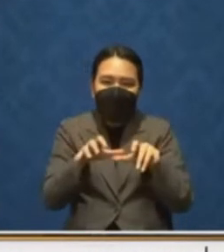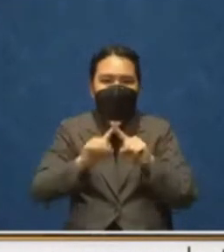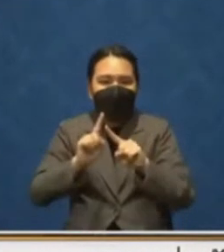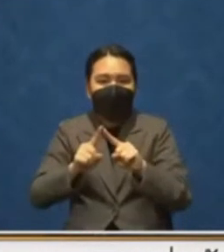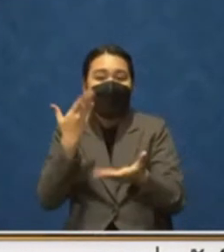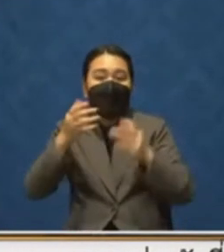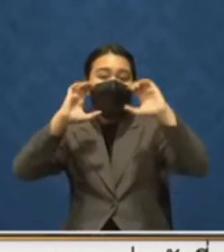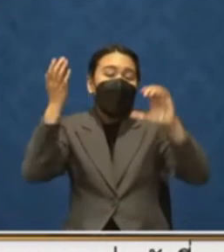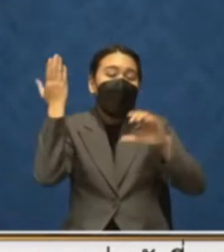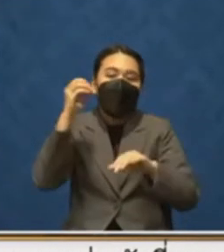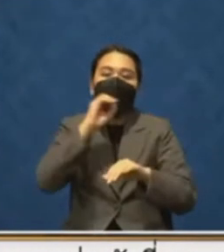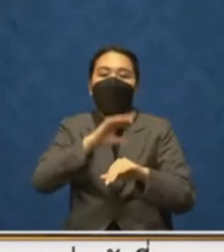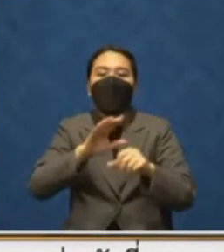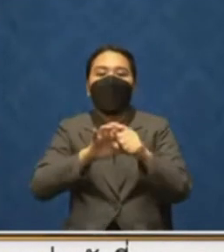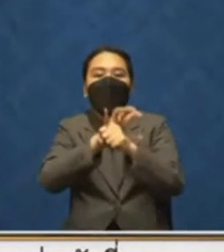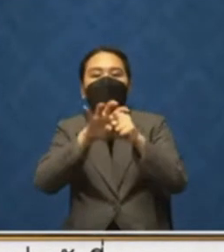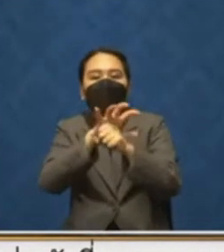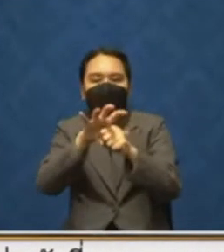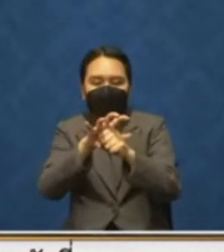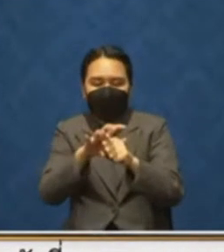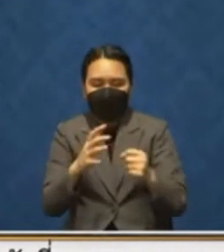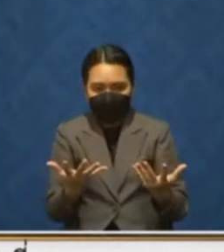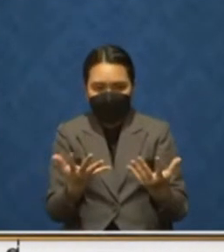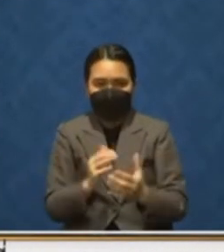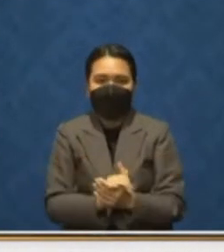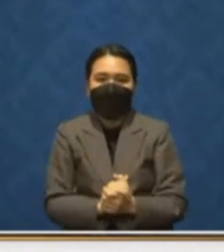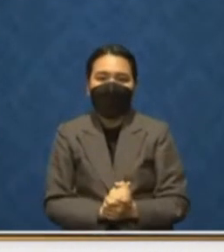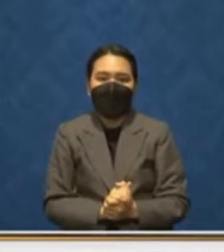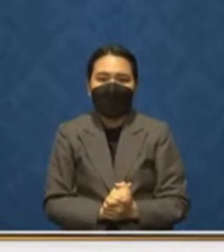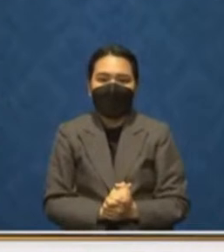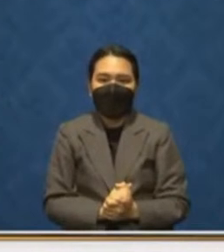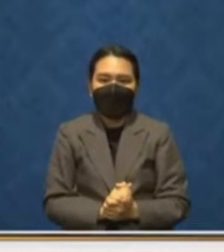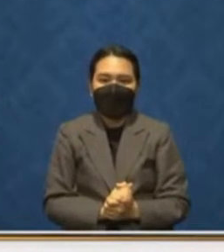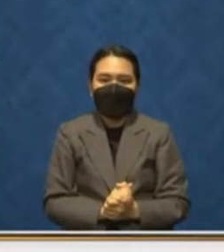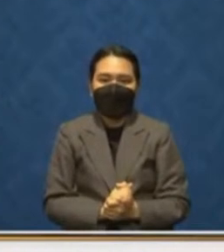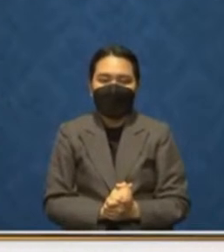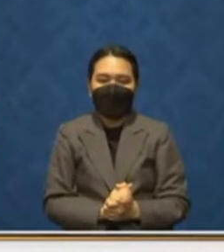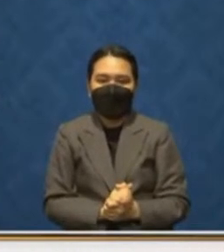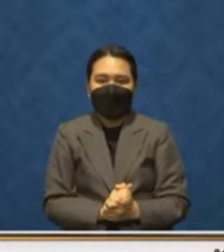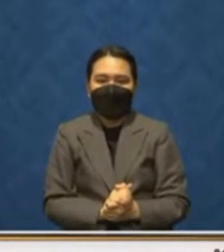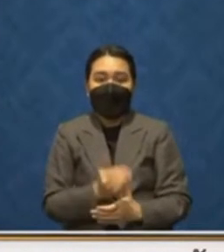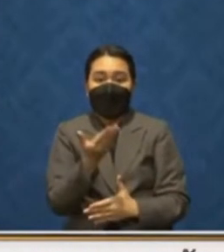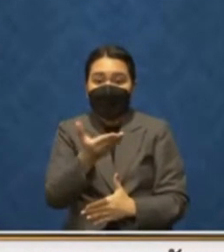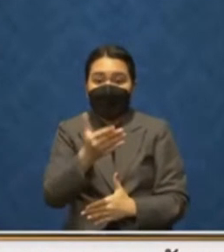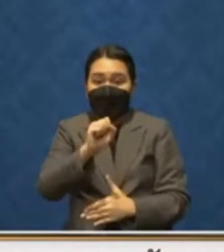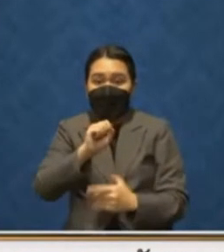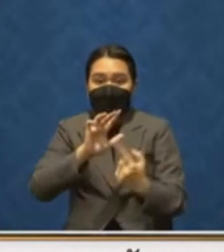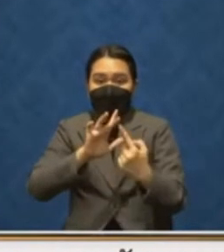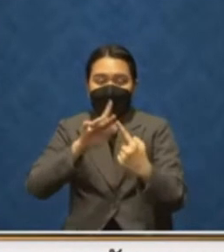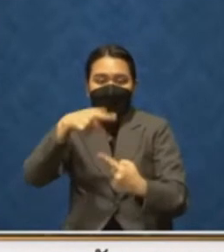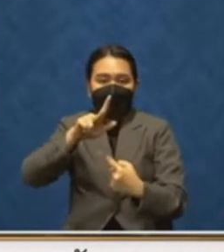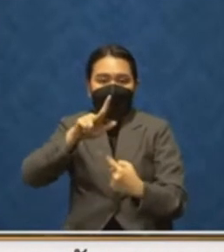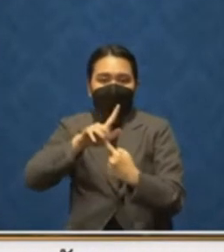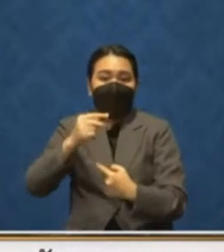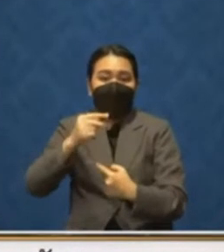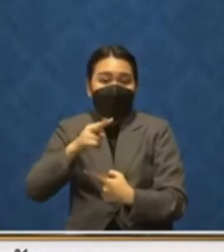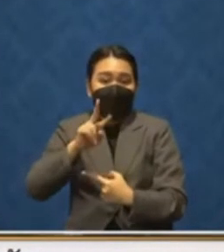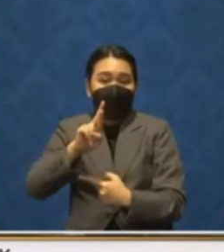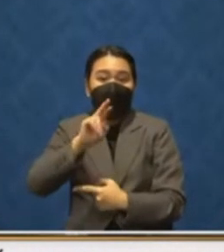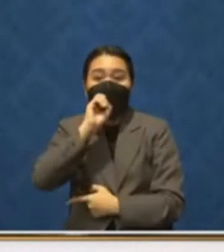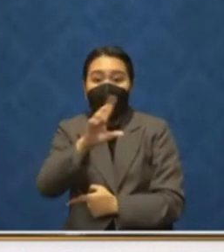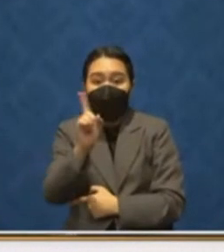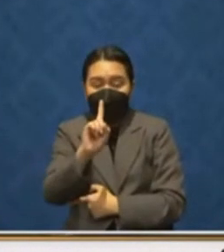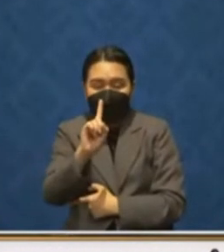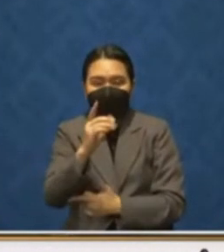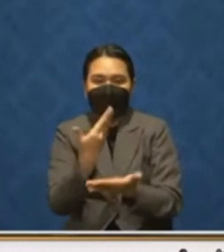วิชประชาชนโรงกับคุณสุพัฒน์พงษ์พันธ์ดีชาว่าราคาค่า